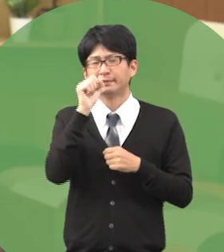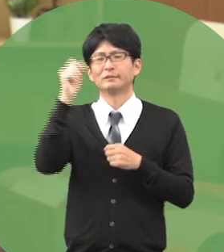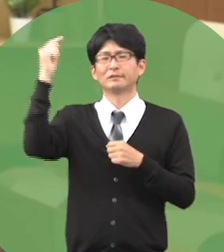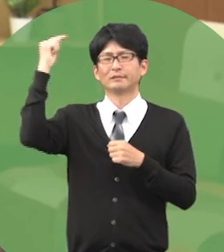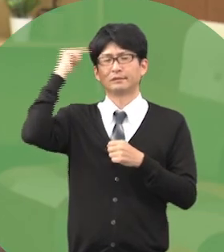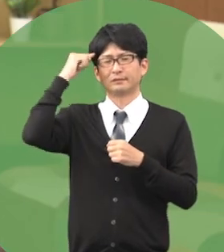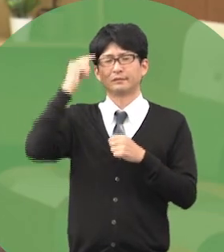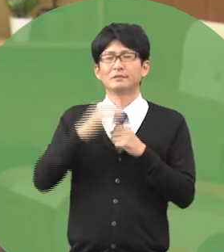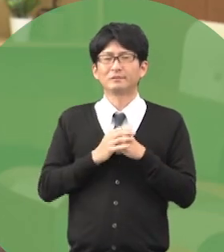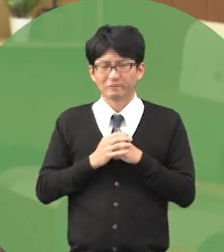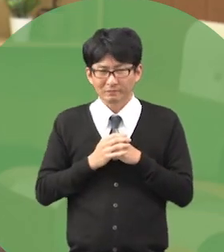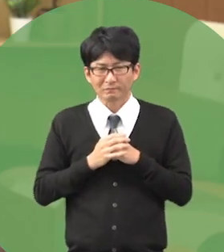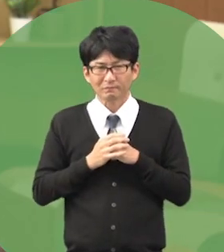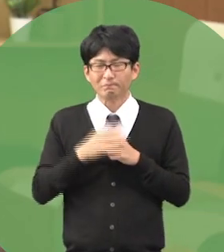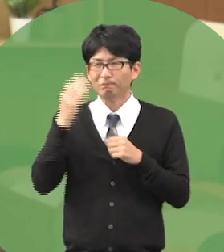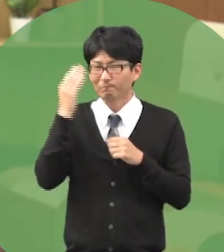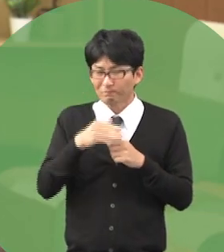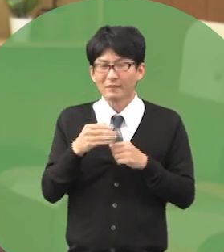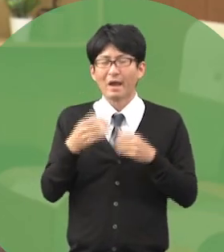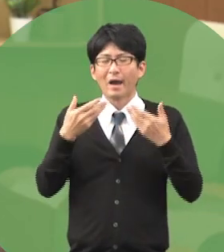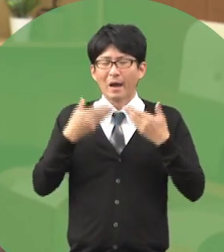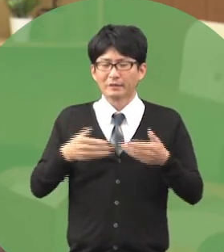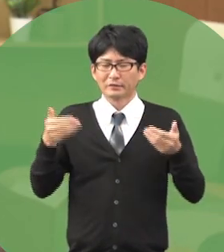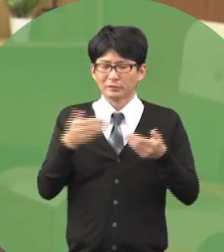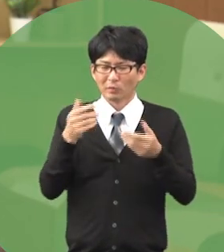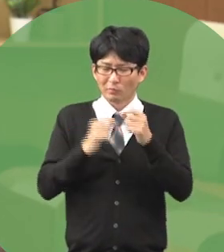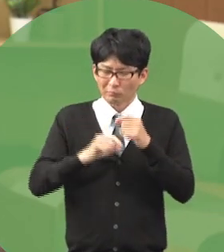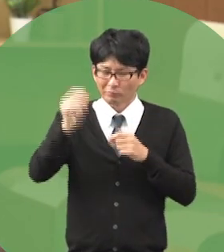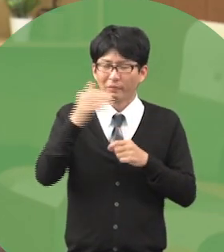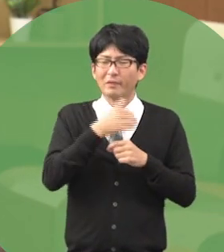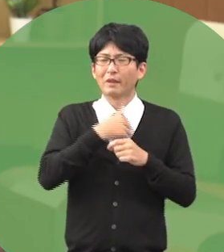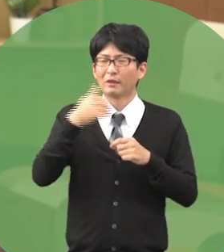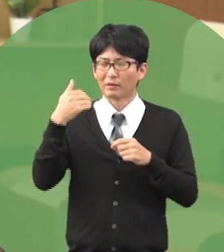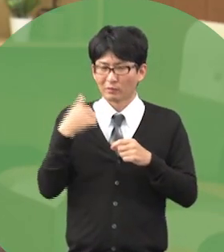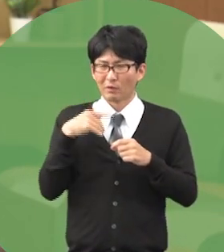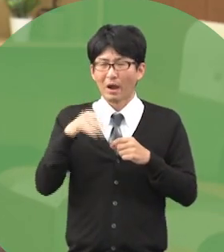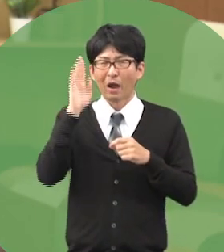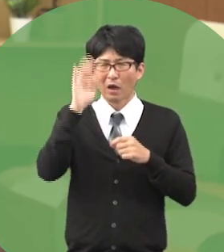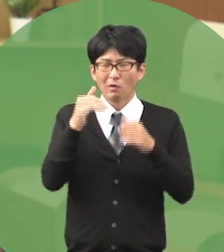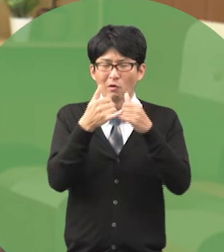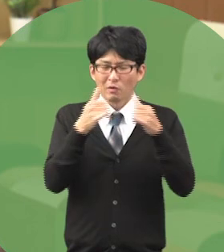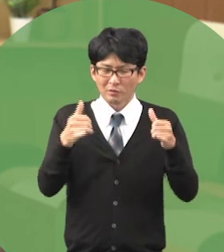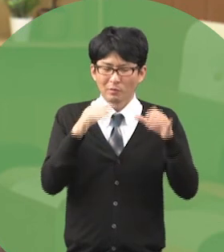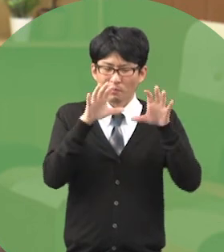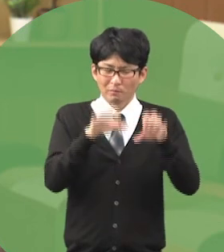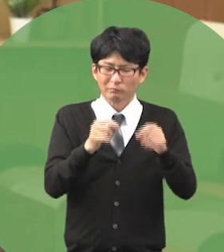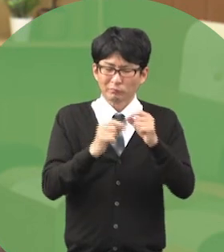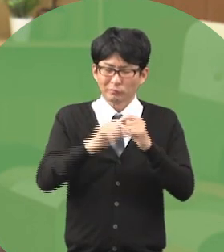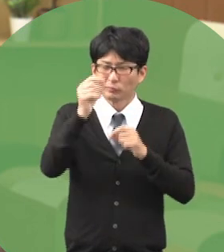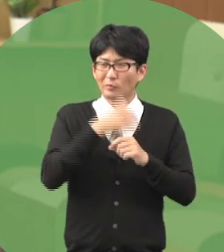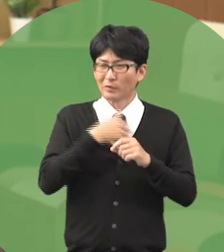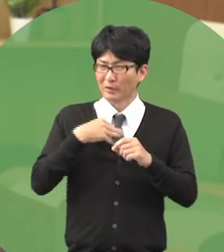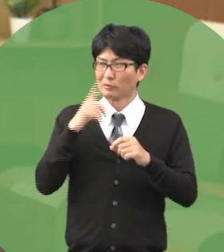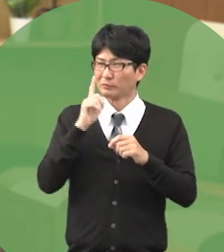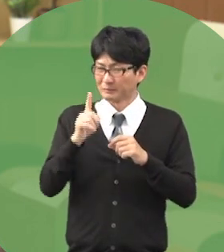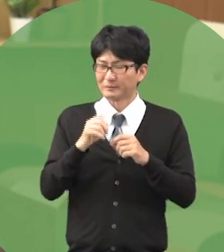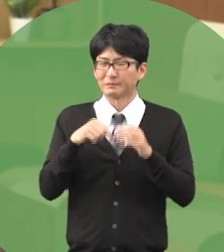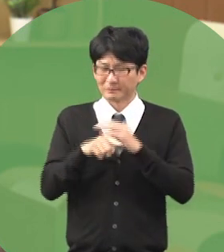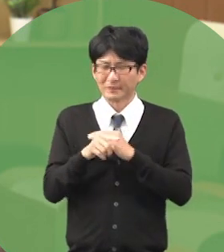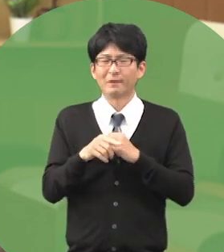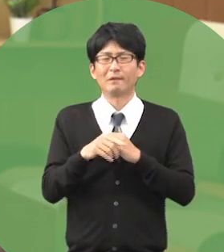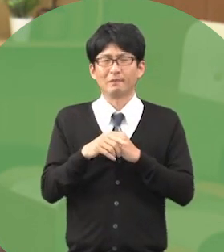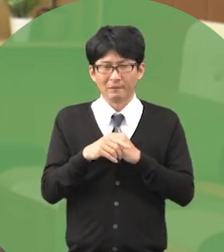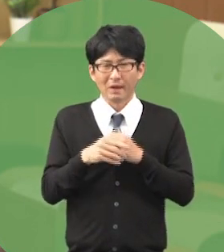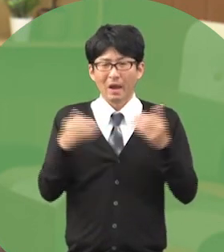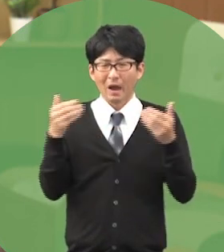。 安心して働ける職場づくりが貴重な人材の確保につながっているんですね。また